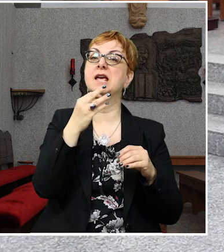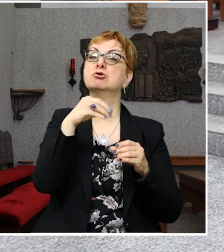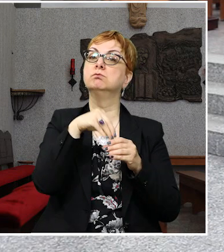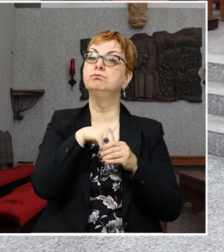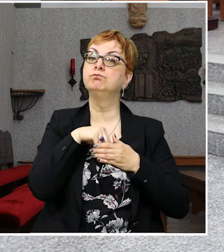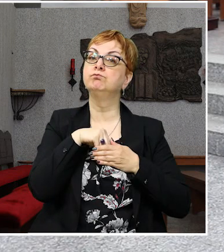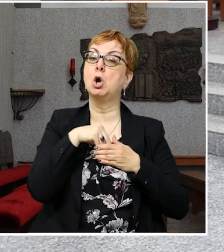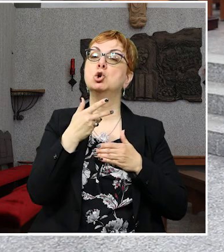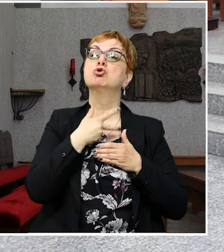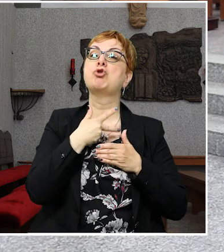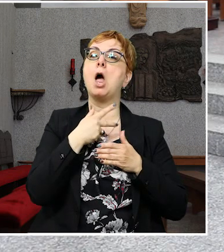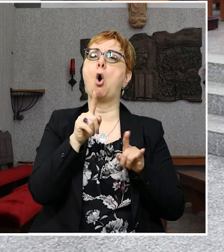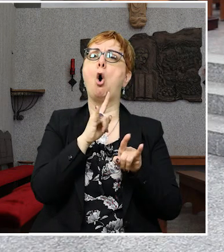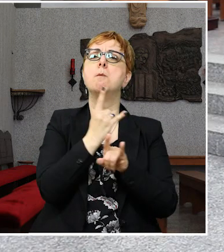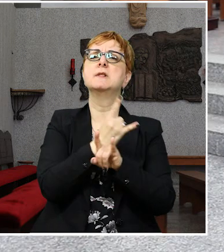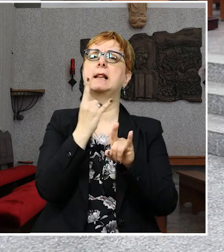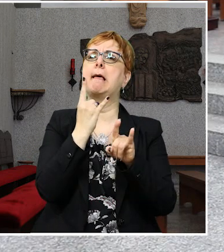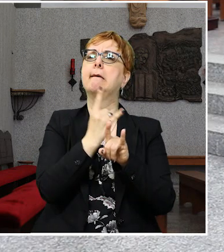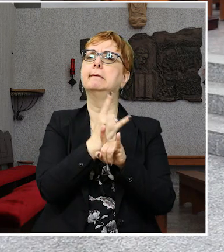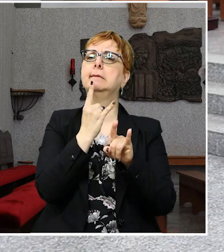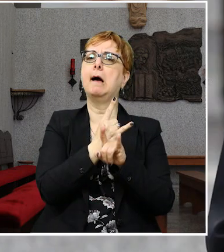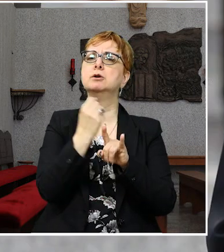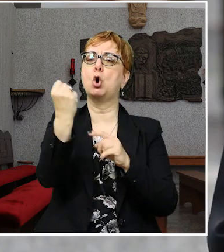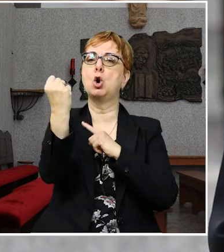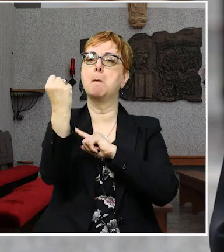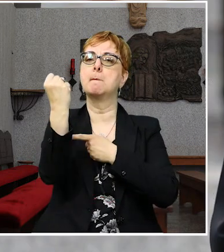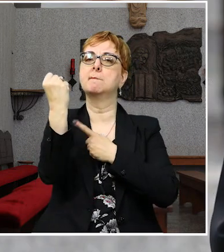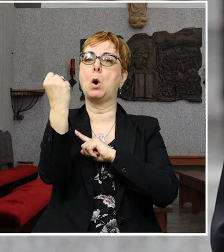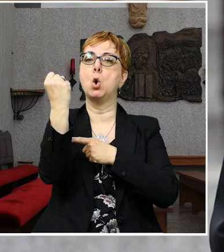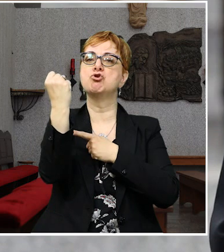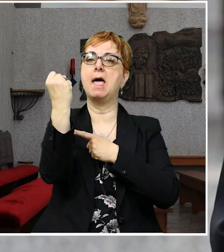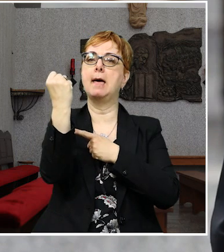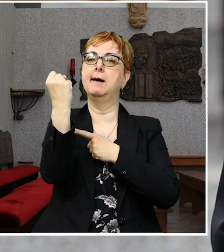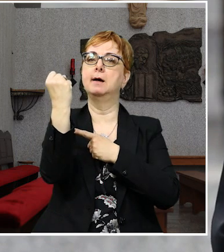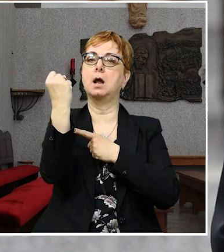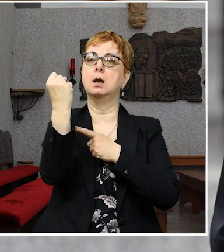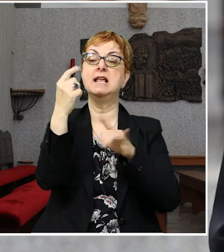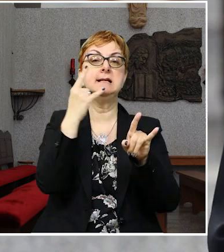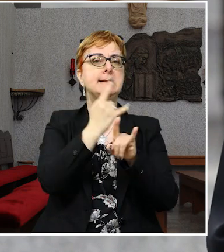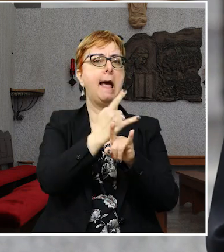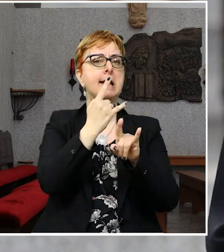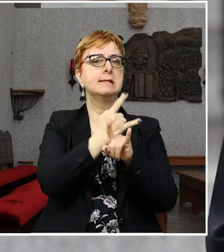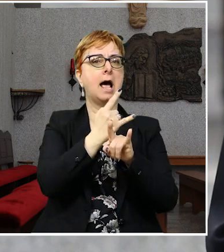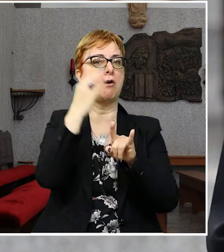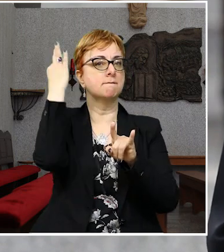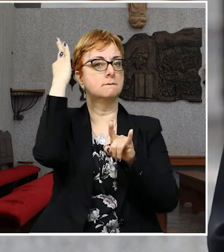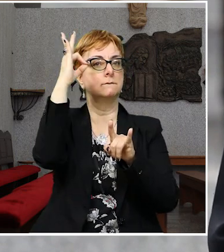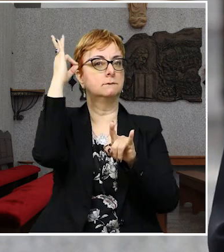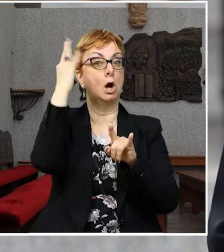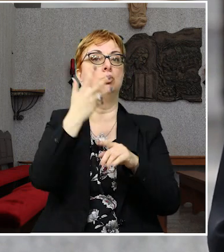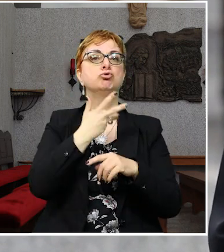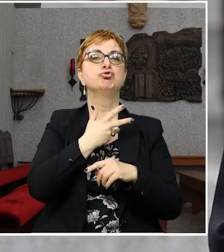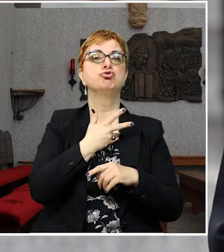alberga quella grande tentazione del potere, quella grande tentazione del